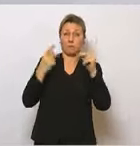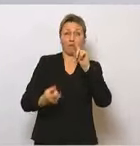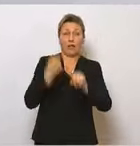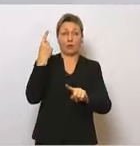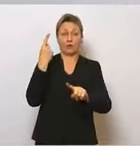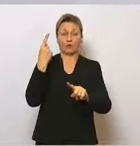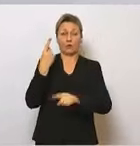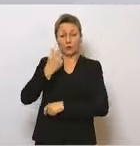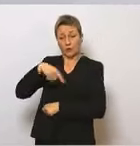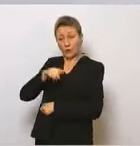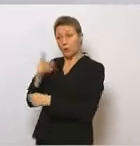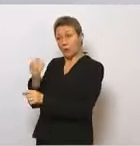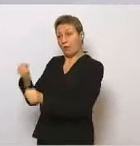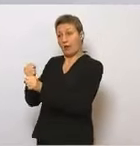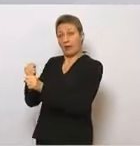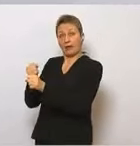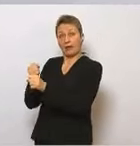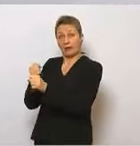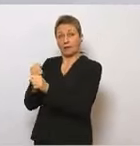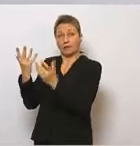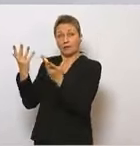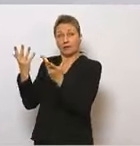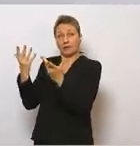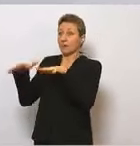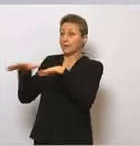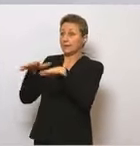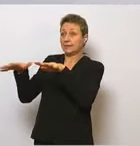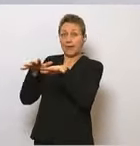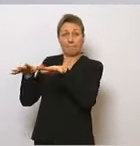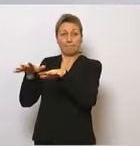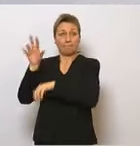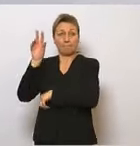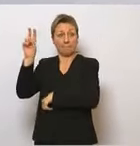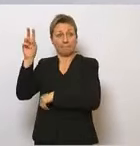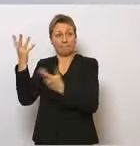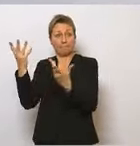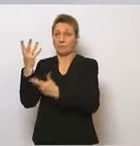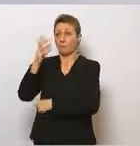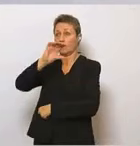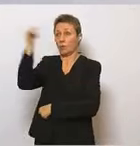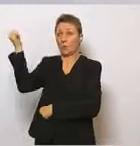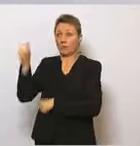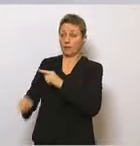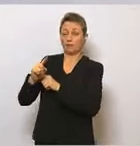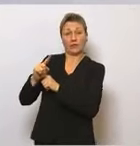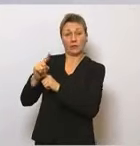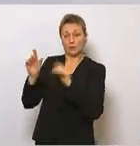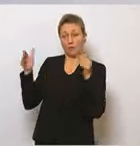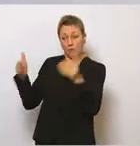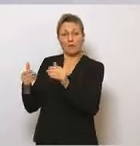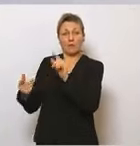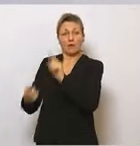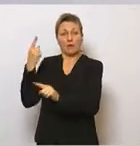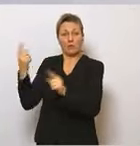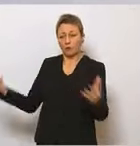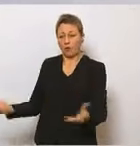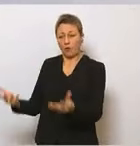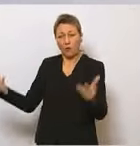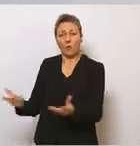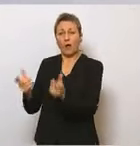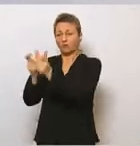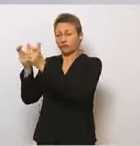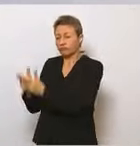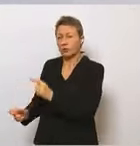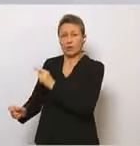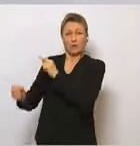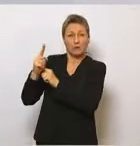à développer un écosystème technologique de premier plan en Europe, on doit insister sur l'innovation, on le fait beaucoup, on doit faire en sorte qu'il y ait plus de start-up, qu'elles